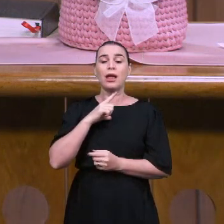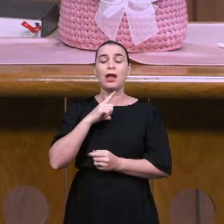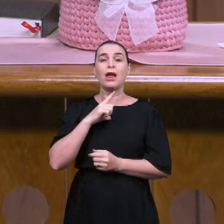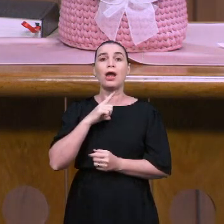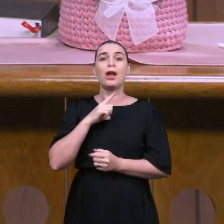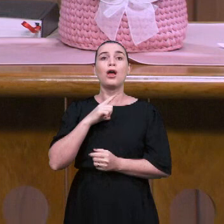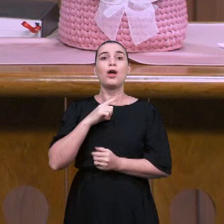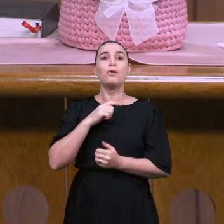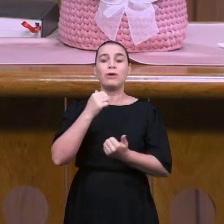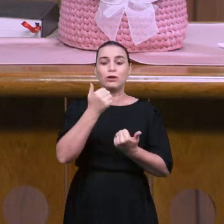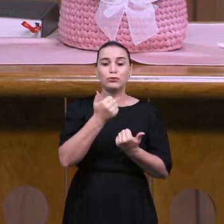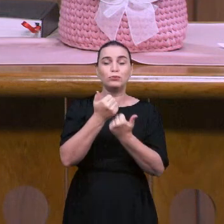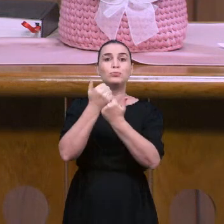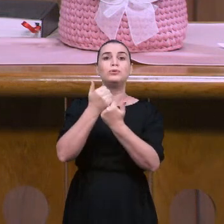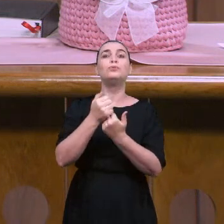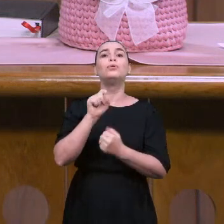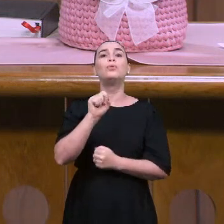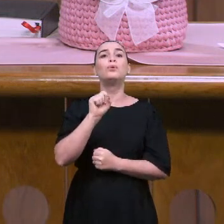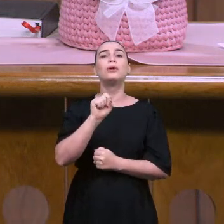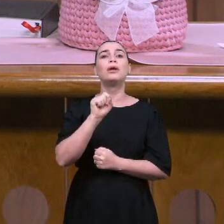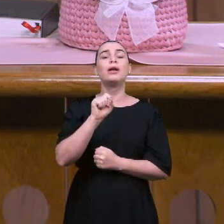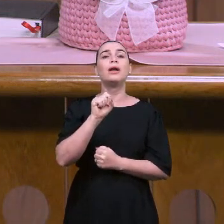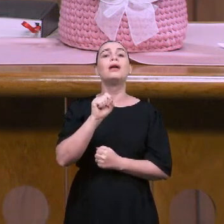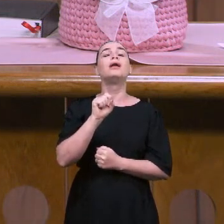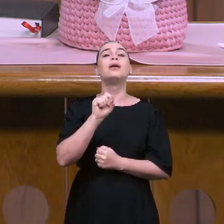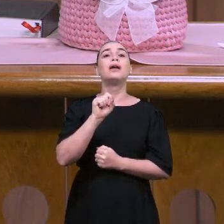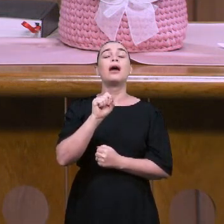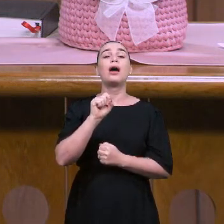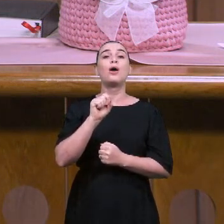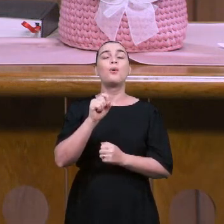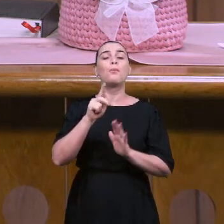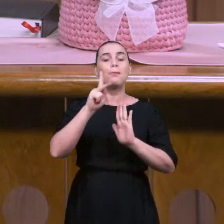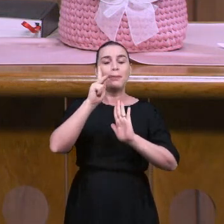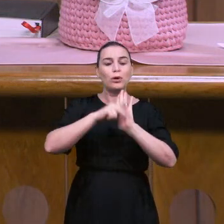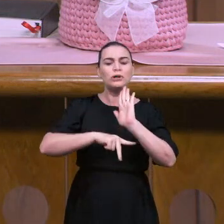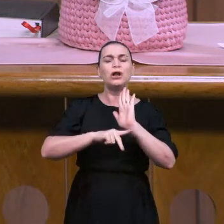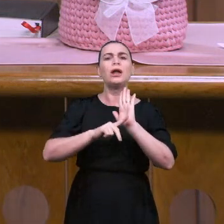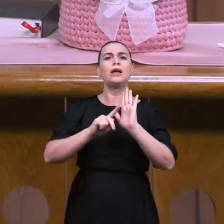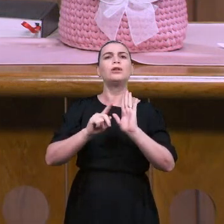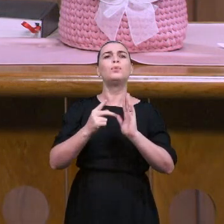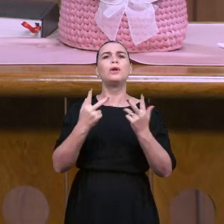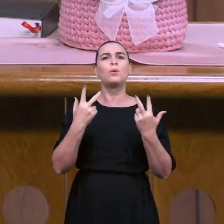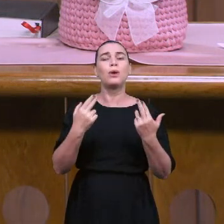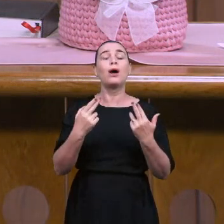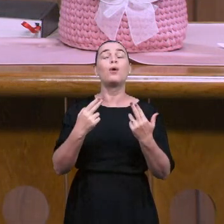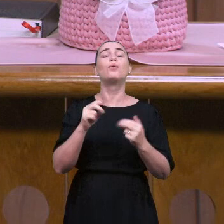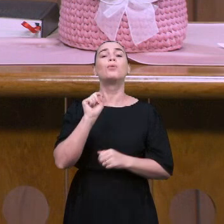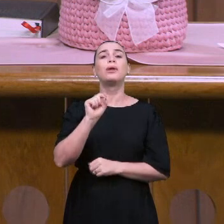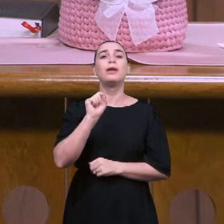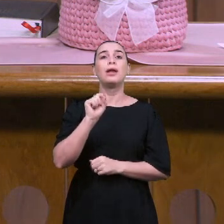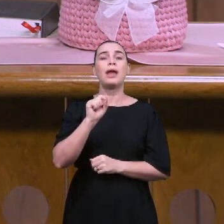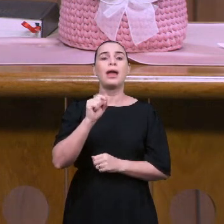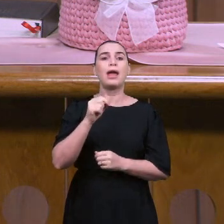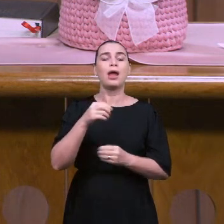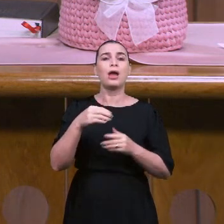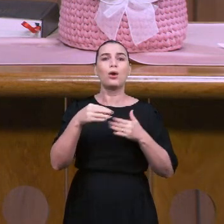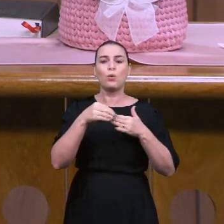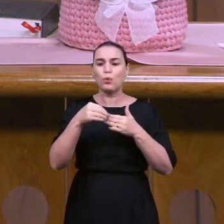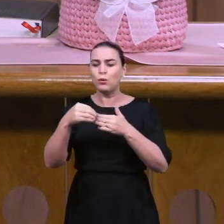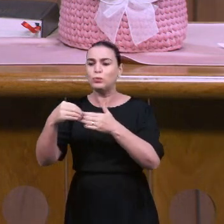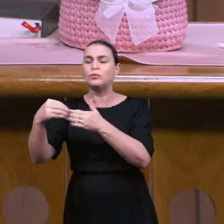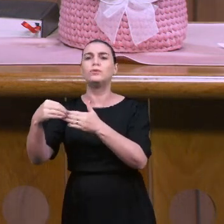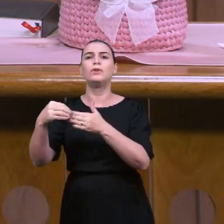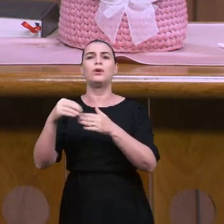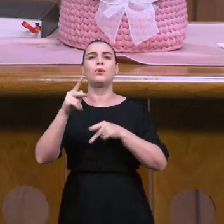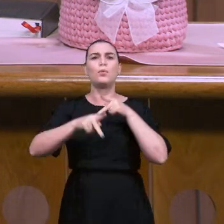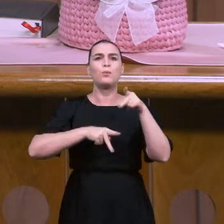occupation. Il est dans le même projet et la même action. Quelle est l'action? De sauver, oui. C'est d'amener le